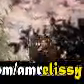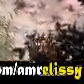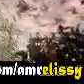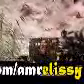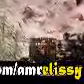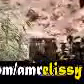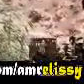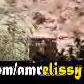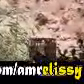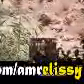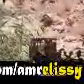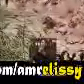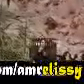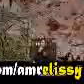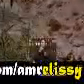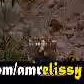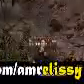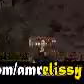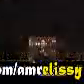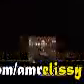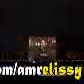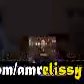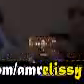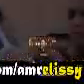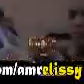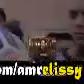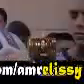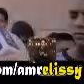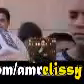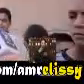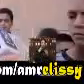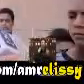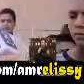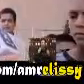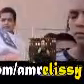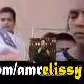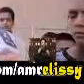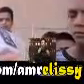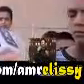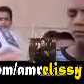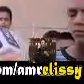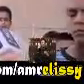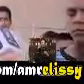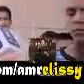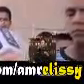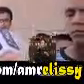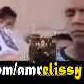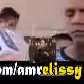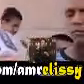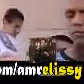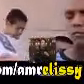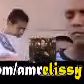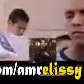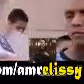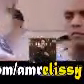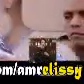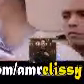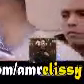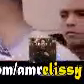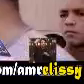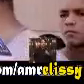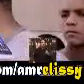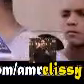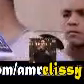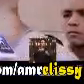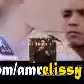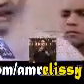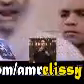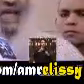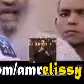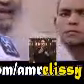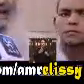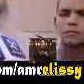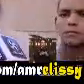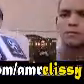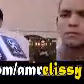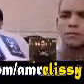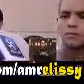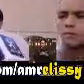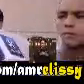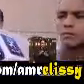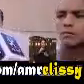للمحافظ قال لك البربخ بتاعكم دون ما هوش ايه، مش في الخطه اساسا. طب مش من الخطه ازاي؟ تعالى بص حضرتك الناحيه دي